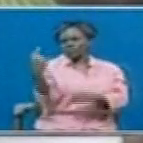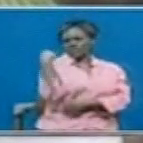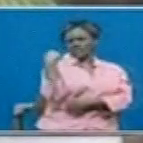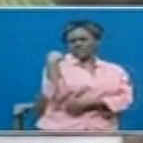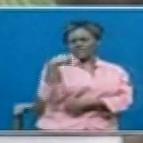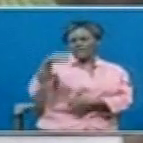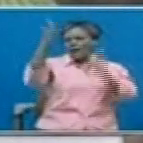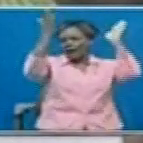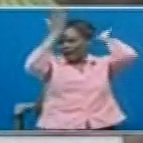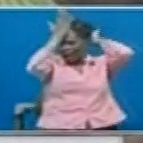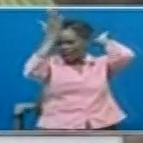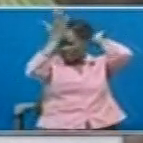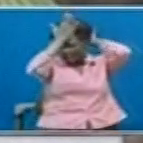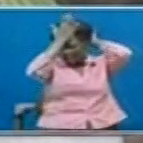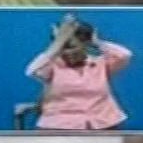kule Kakamega,